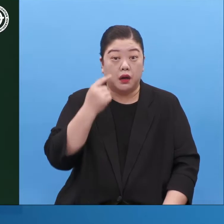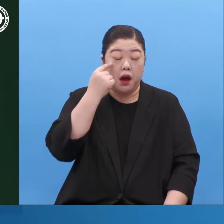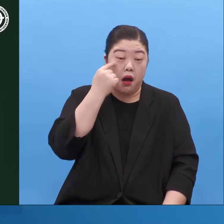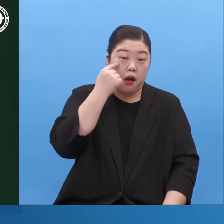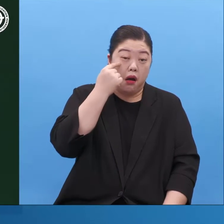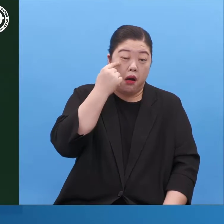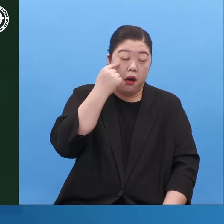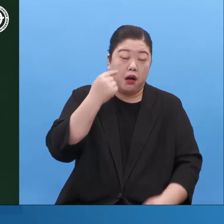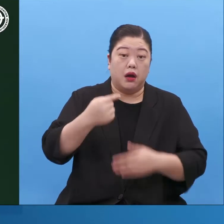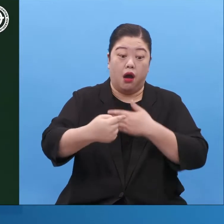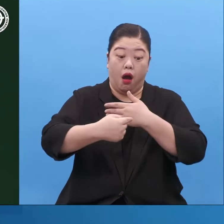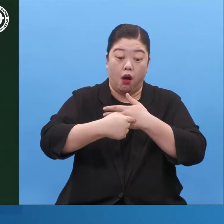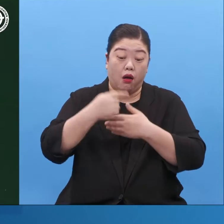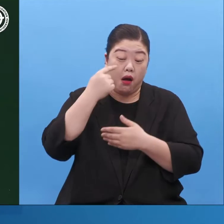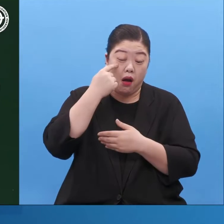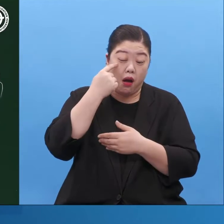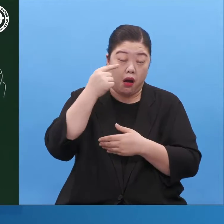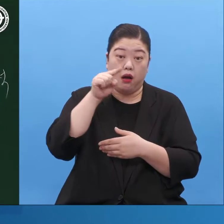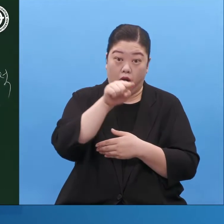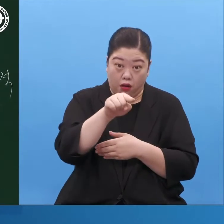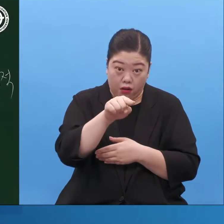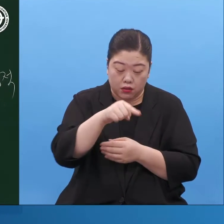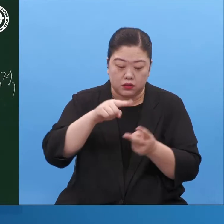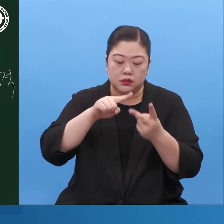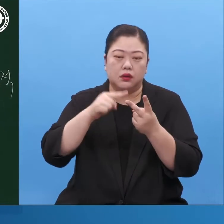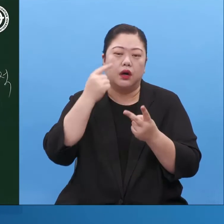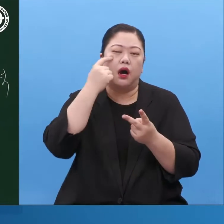이래야 여기서 무궁무진한 힘이 나오는 거예요